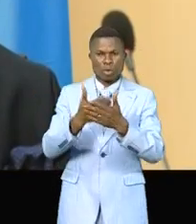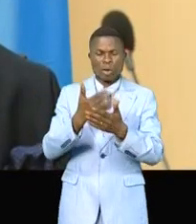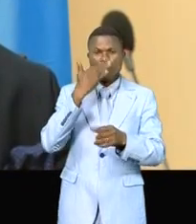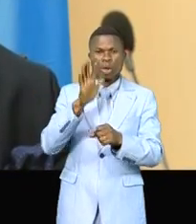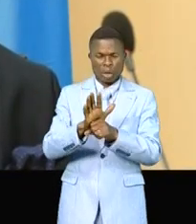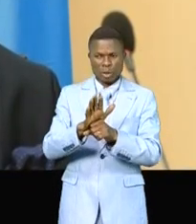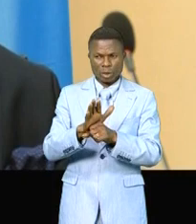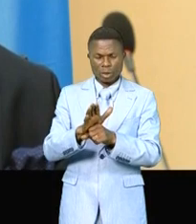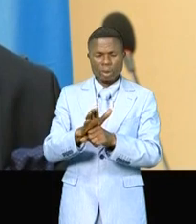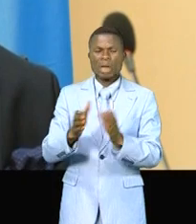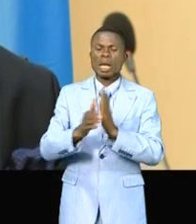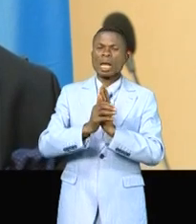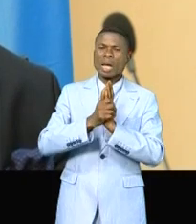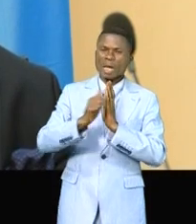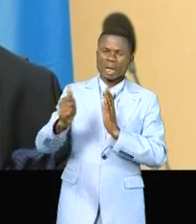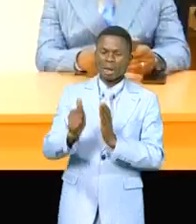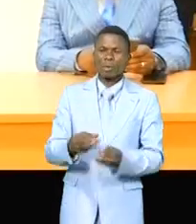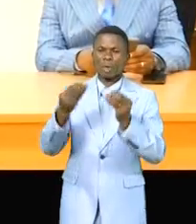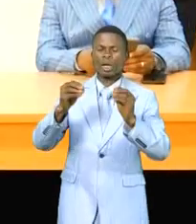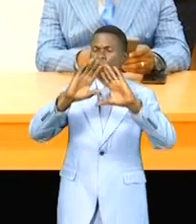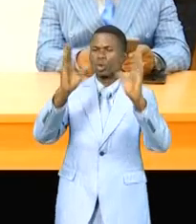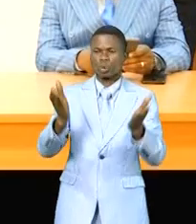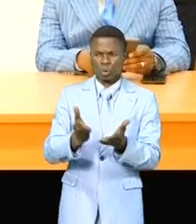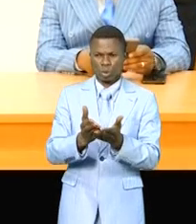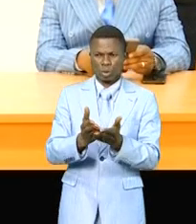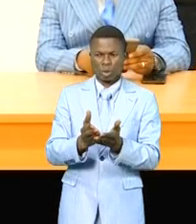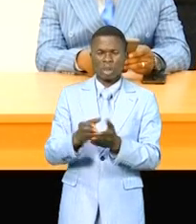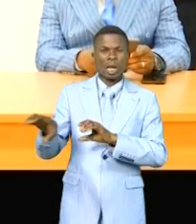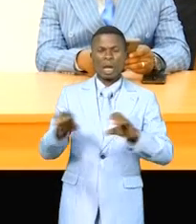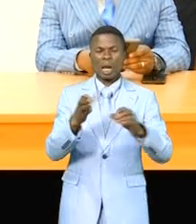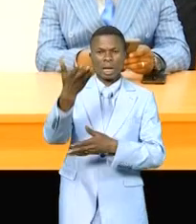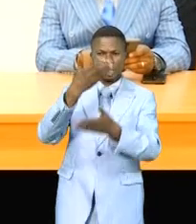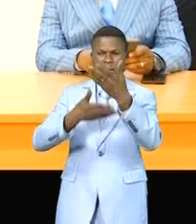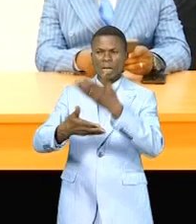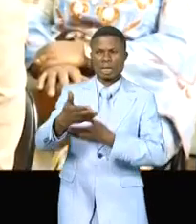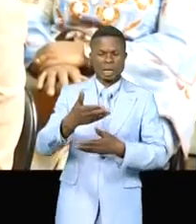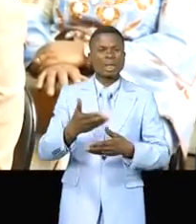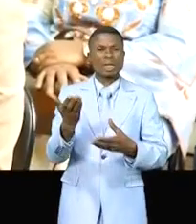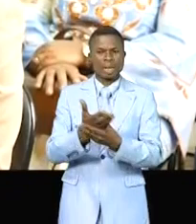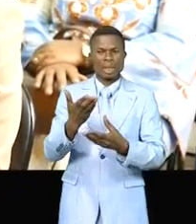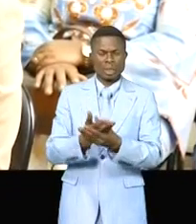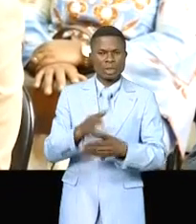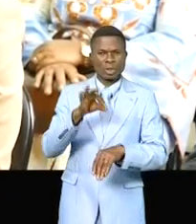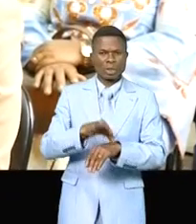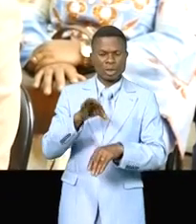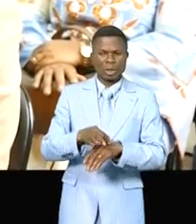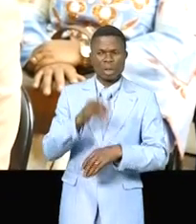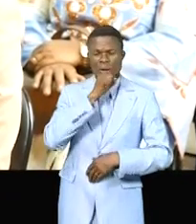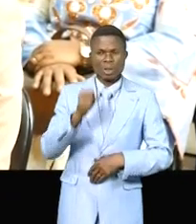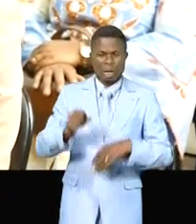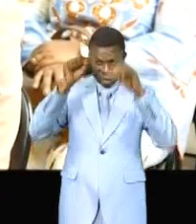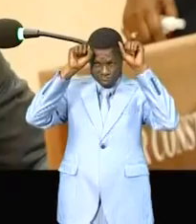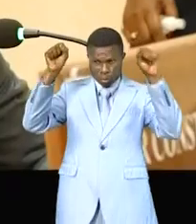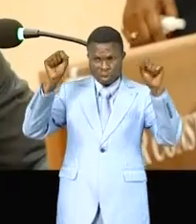ses compétences au service de la communauté. Cette sobre cérémonie de remise reprise a donné l'occasion à Évariste Funga,